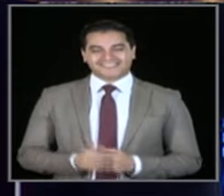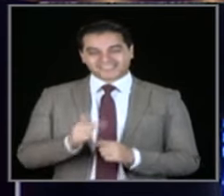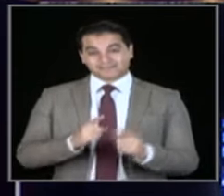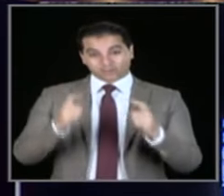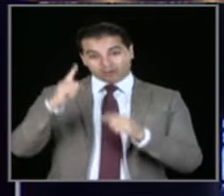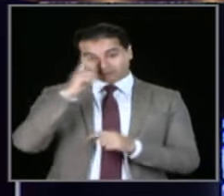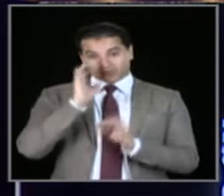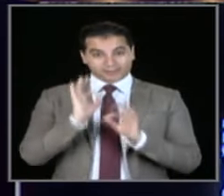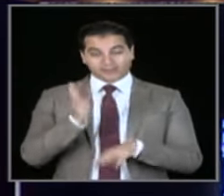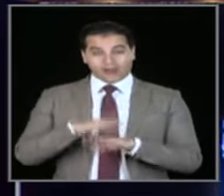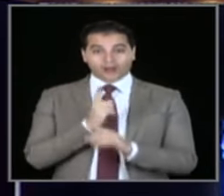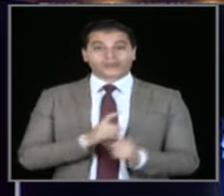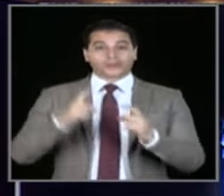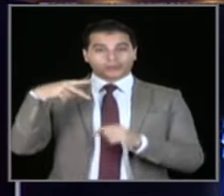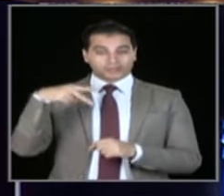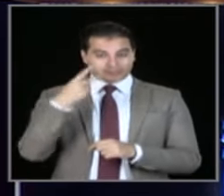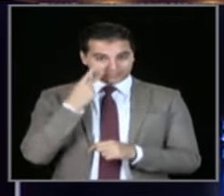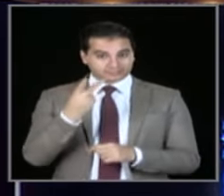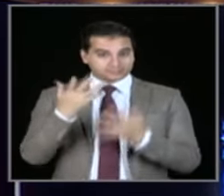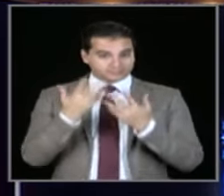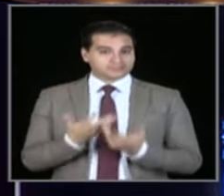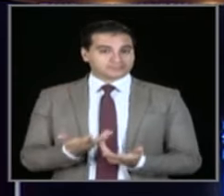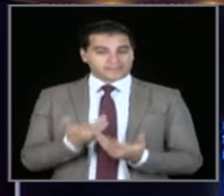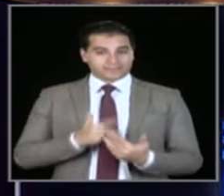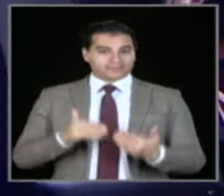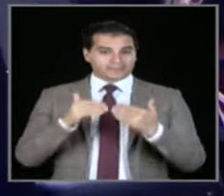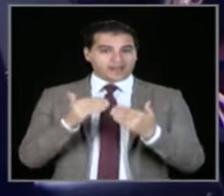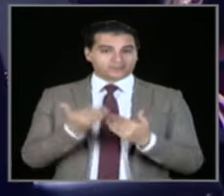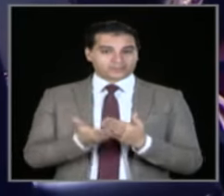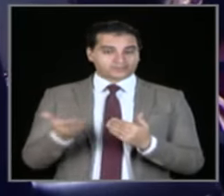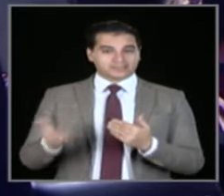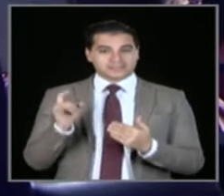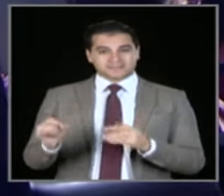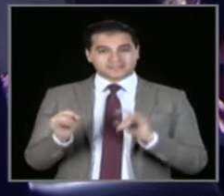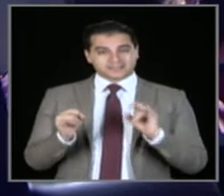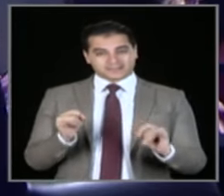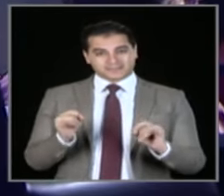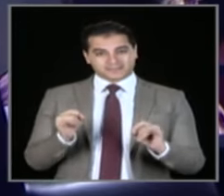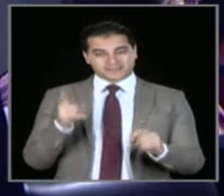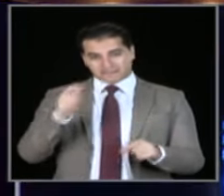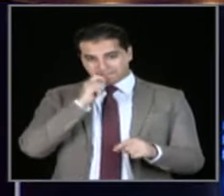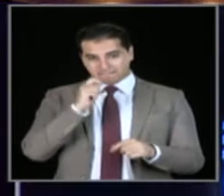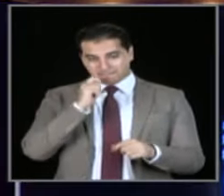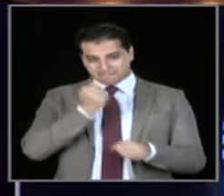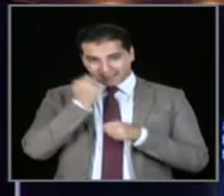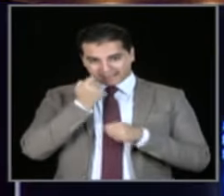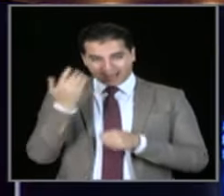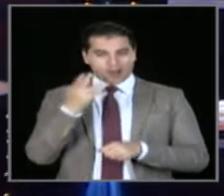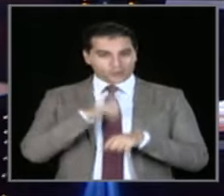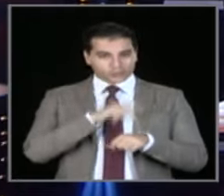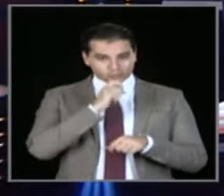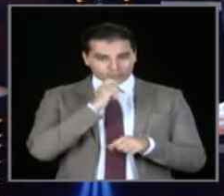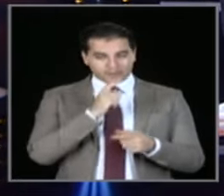مباراة صعبة جدا في دور الثمانية، والنتيجة تعادل 50 مغاغة المنيا